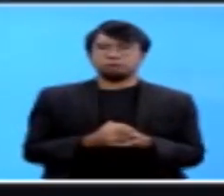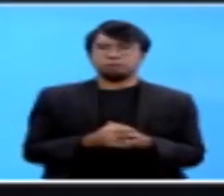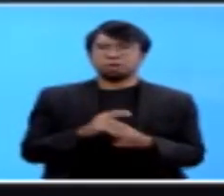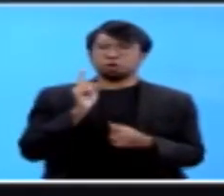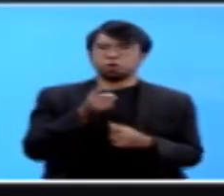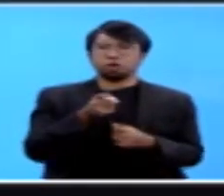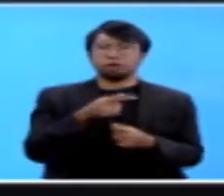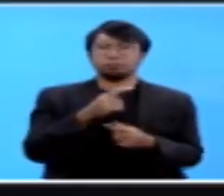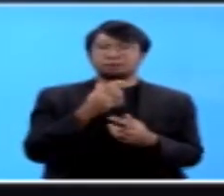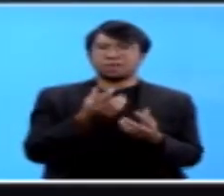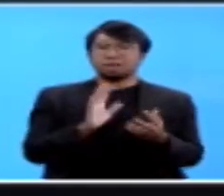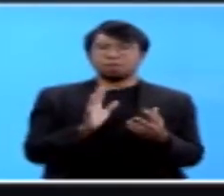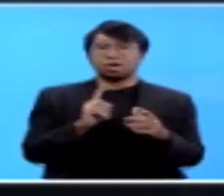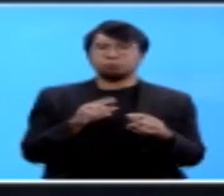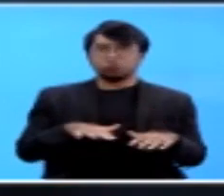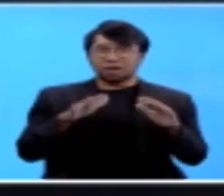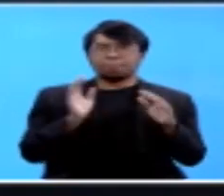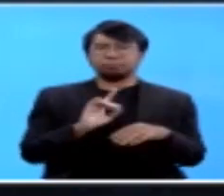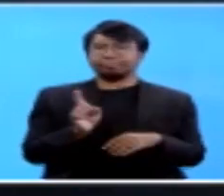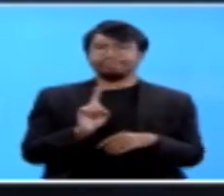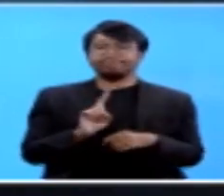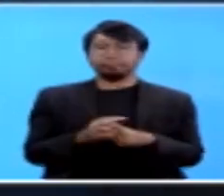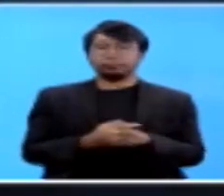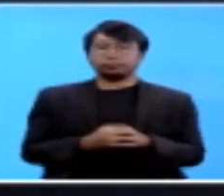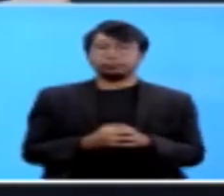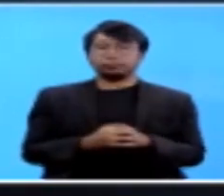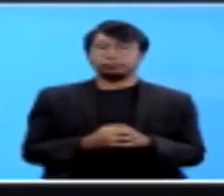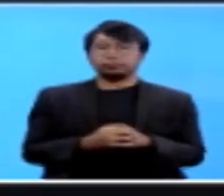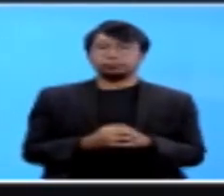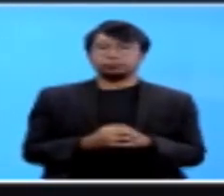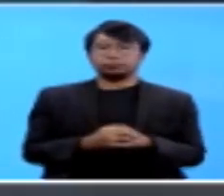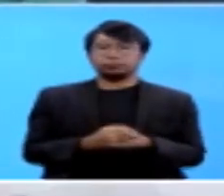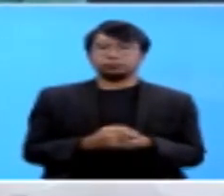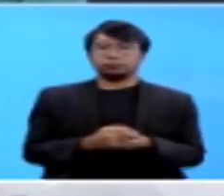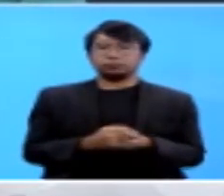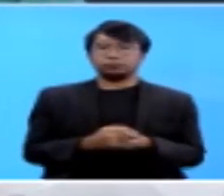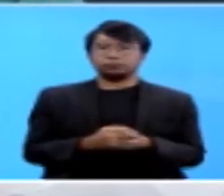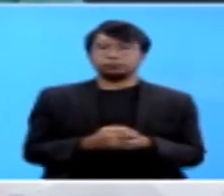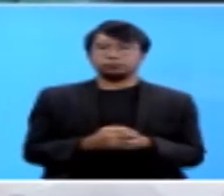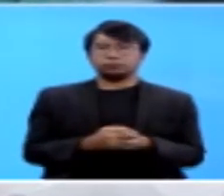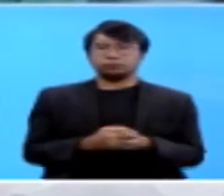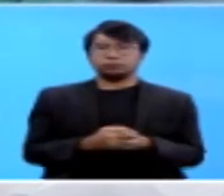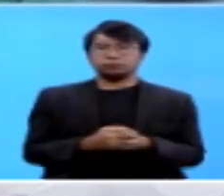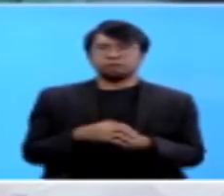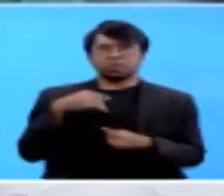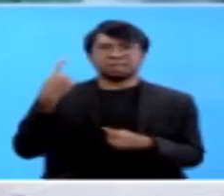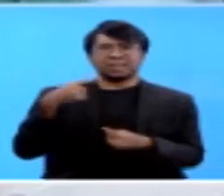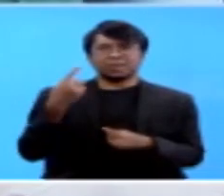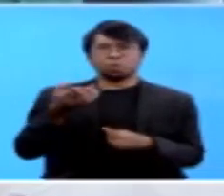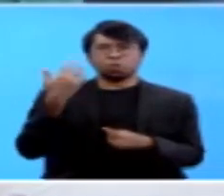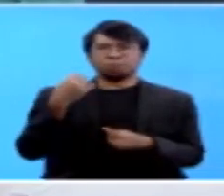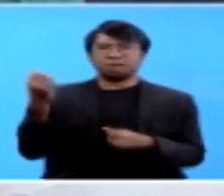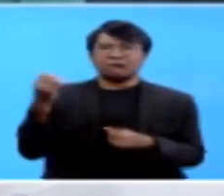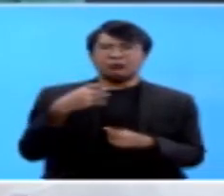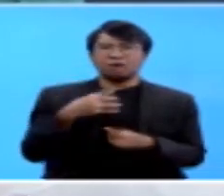Nah, pandangan-pandangan begini nampaknya nggak ada di pendidik gitu. Jadi ini harus dirubah. Misalnya gini ya, kan kalau kita di awal tahun kan suka